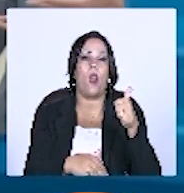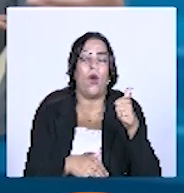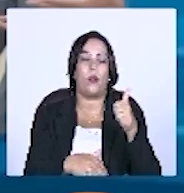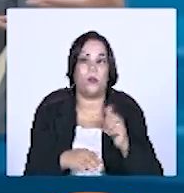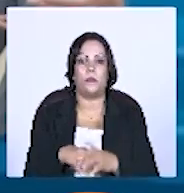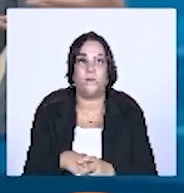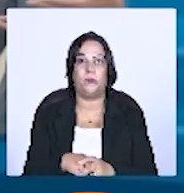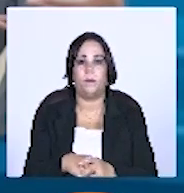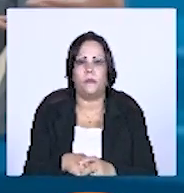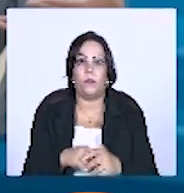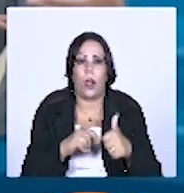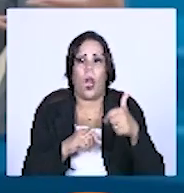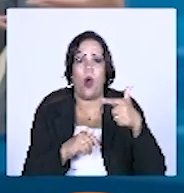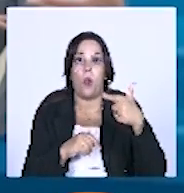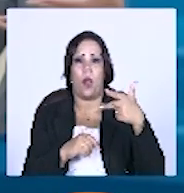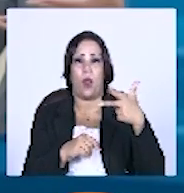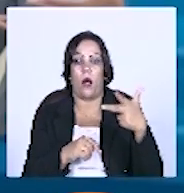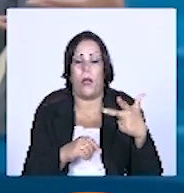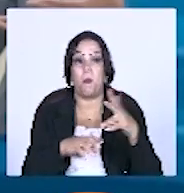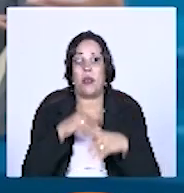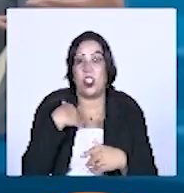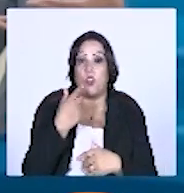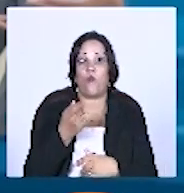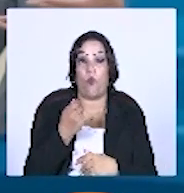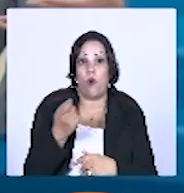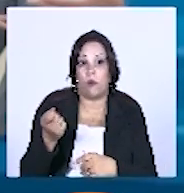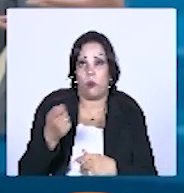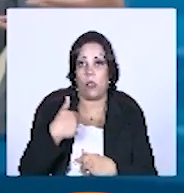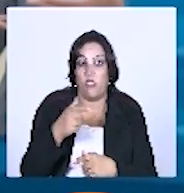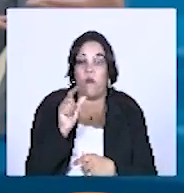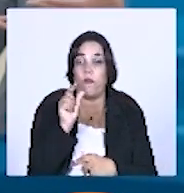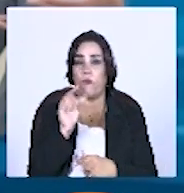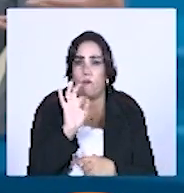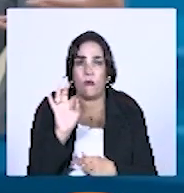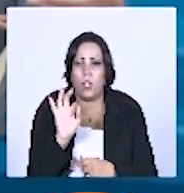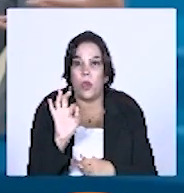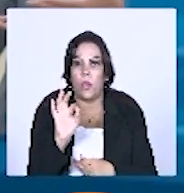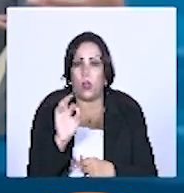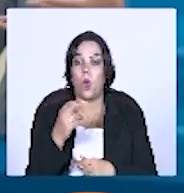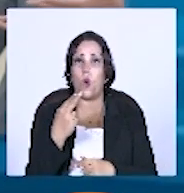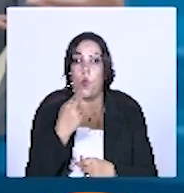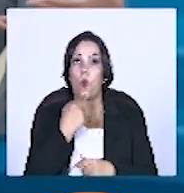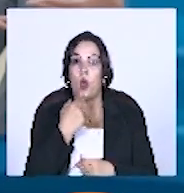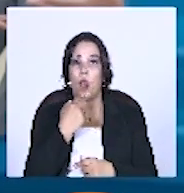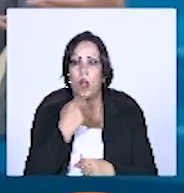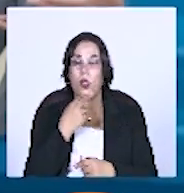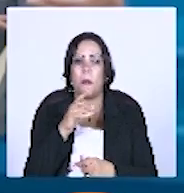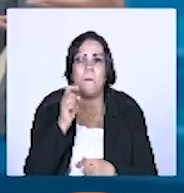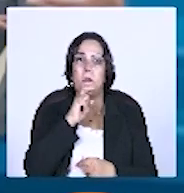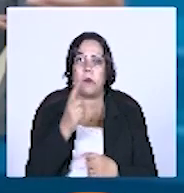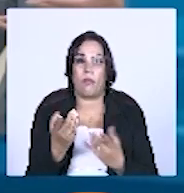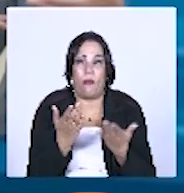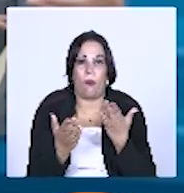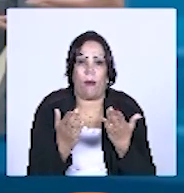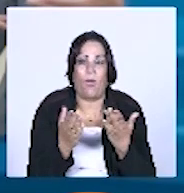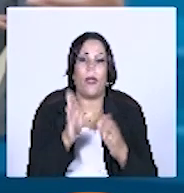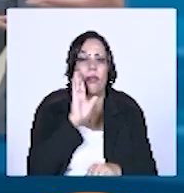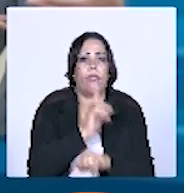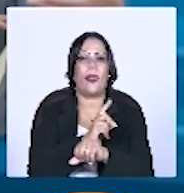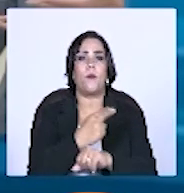يحط الدخل اللي بيحصل عليه المحدود في ايه اذا كان عنده ولد ولا بنت طب ما يعلم الولد والبنت كده